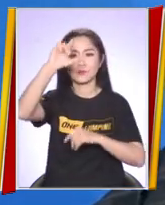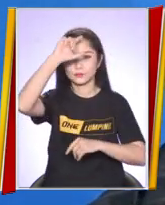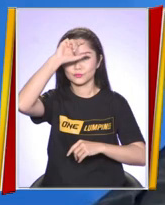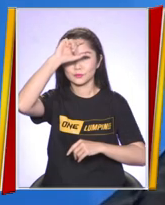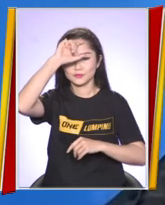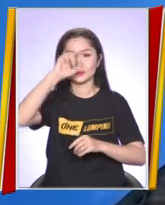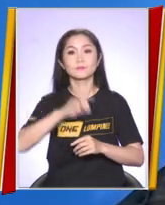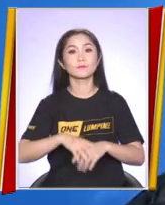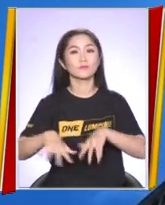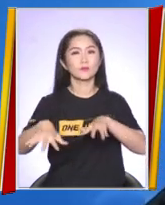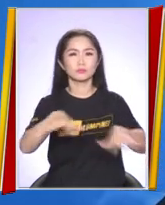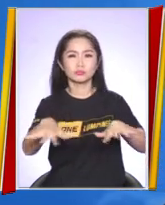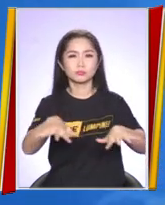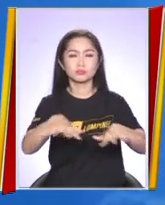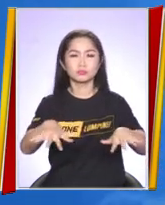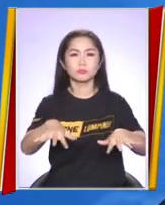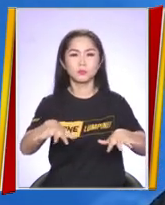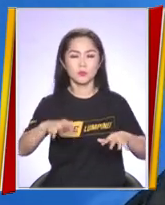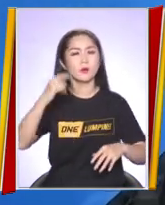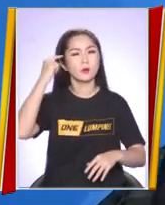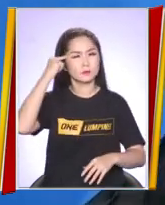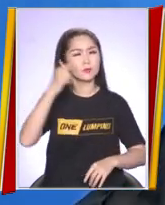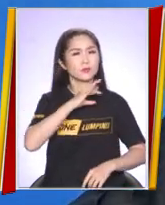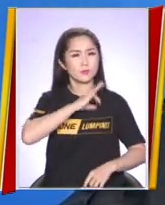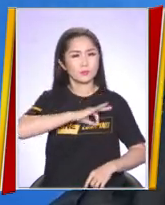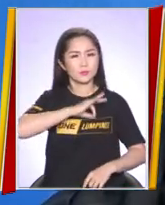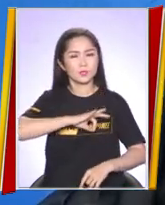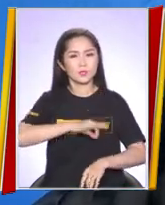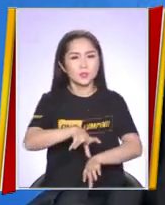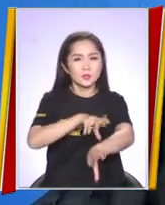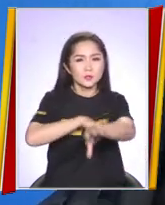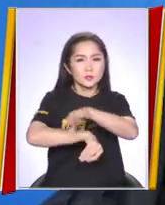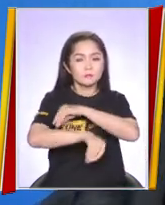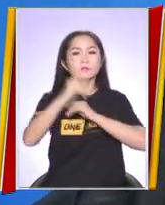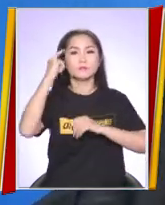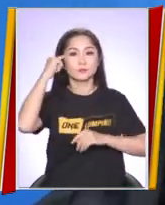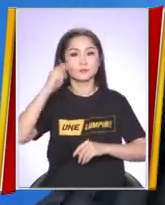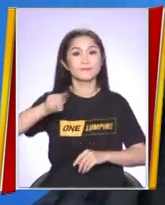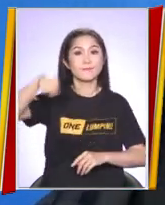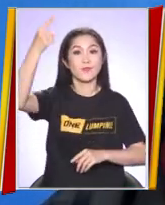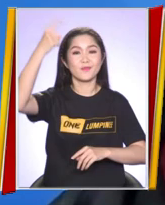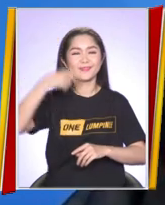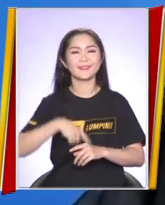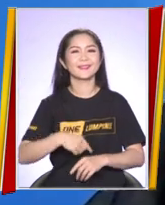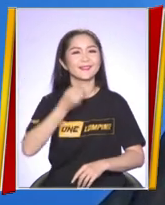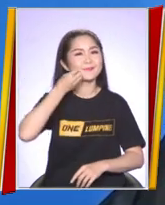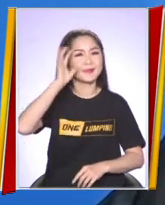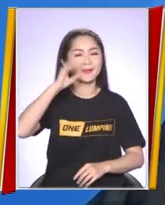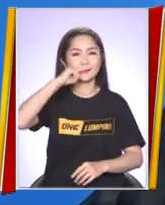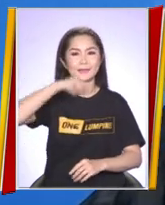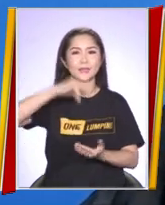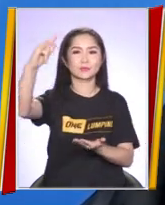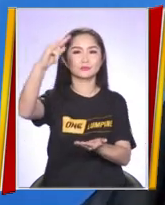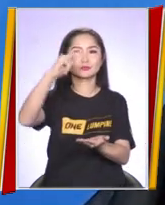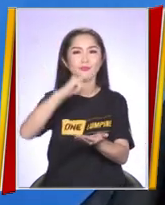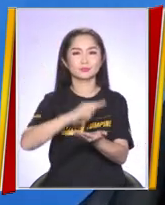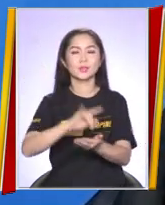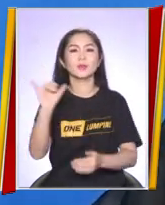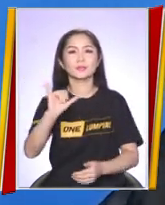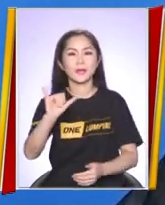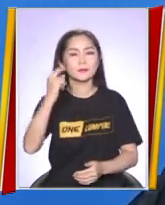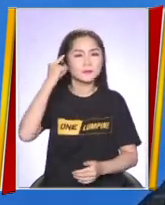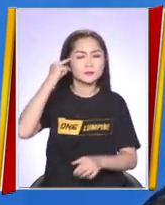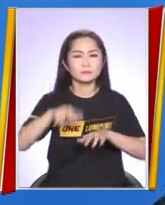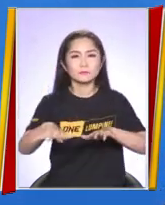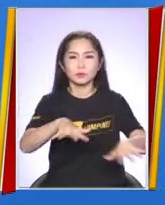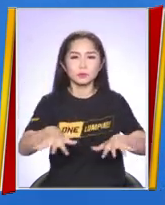แล้วตอนเกิดเหตุแผ่นดินไหวเนี่ยรับรู้ได้ถึงแรงสั่นสะเทือนตอนแรกยังไม่คิดจะกลับมาที่ประเทศไทยเพราะคิดว่าคงไม่เกิดแผ่